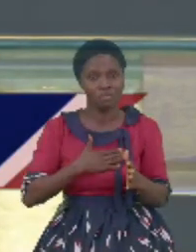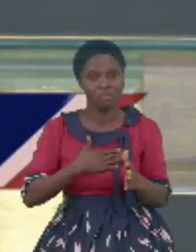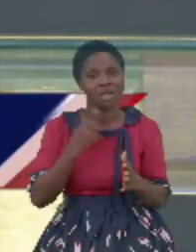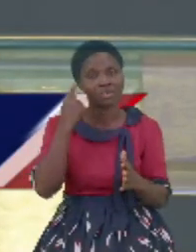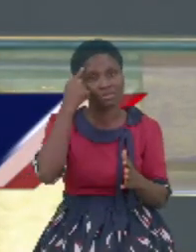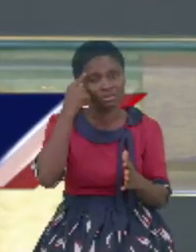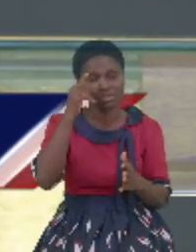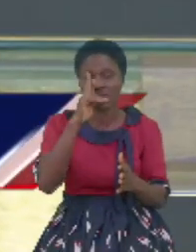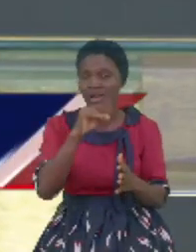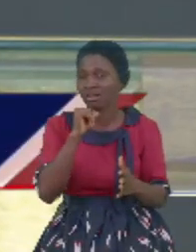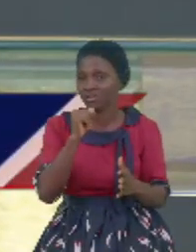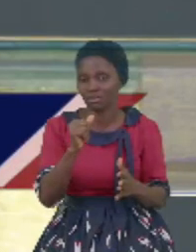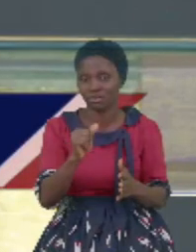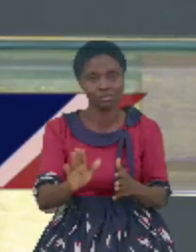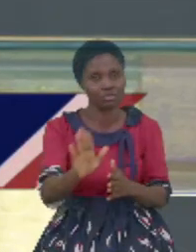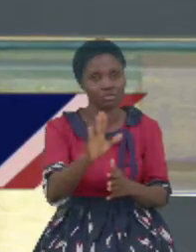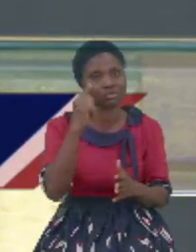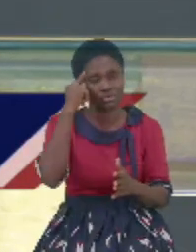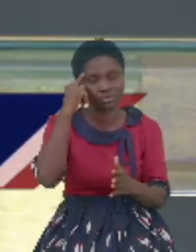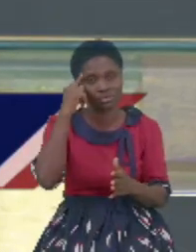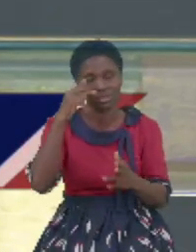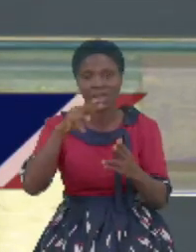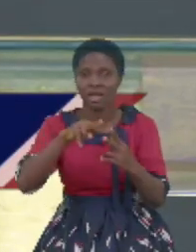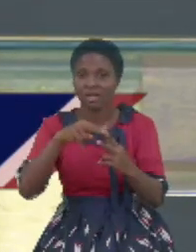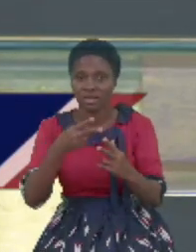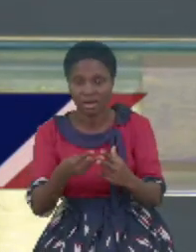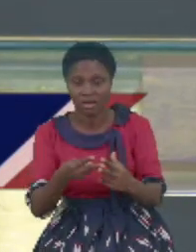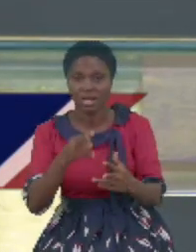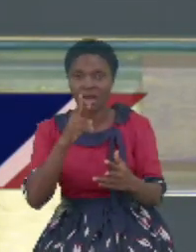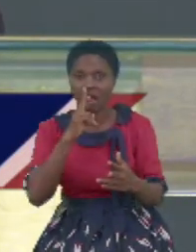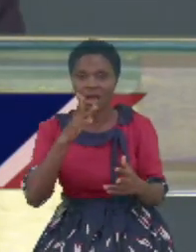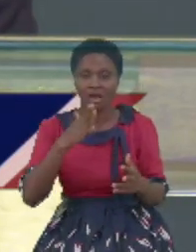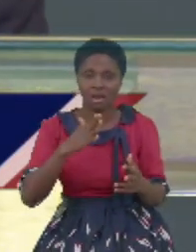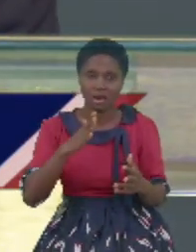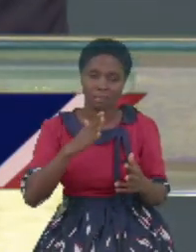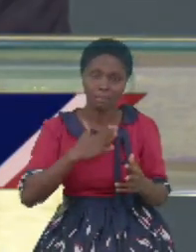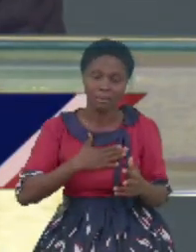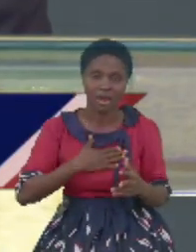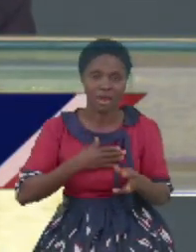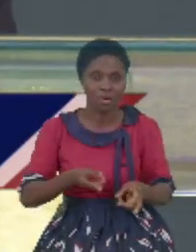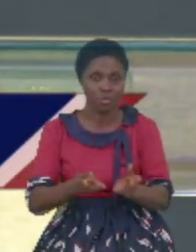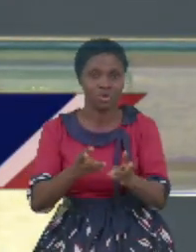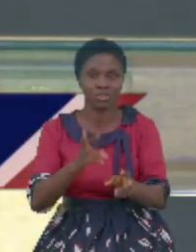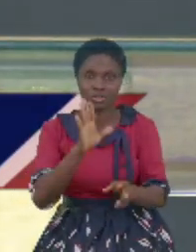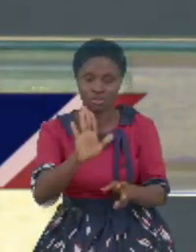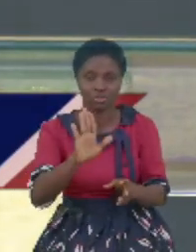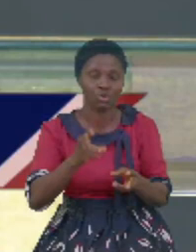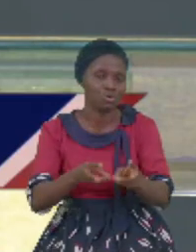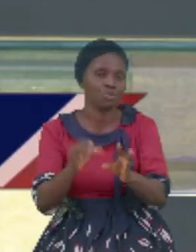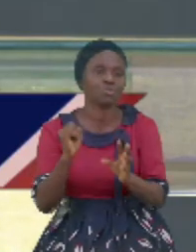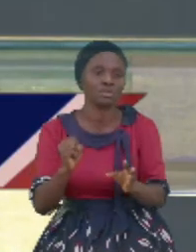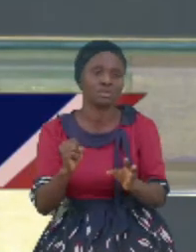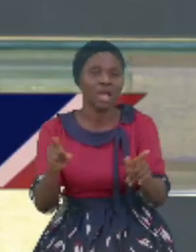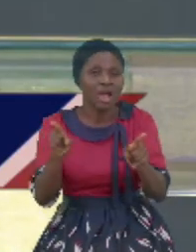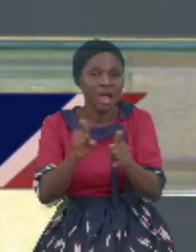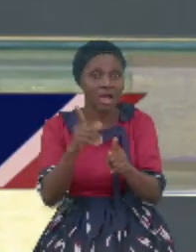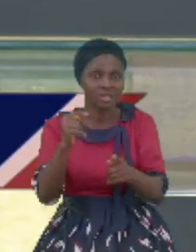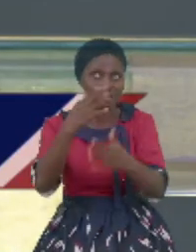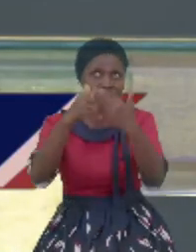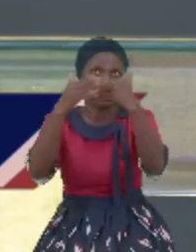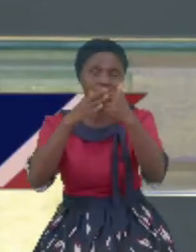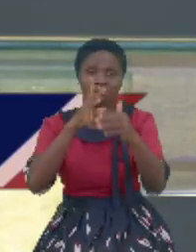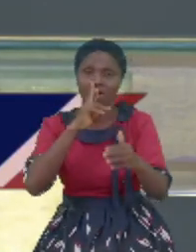Car mes pensées ne sont pas vos pensées, et vos voix ne sont pas mes voix, dit l'Éternel.